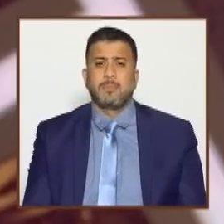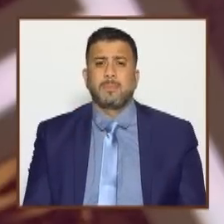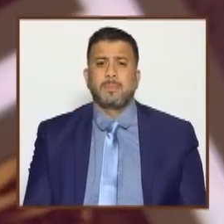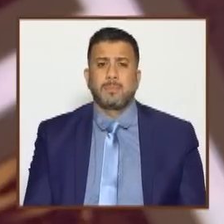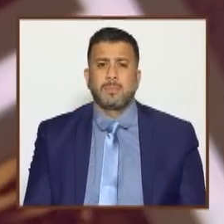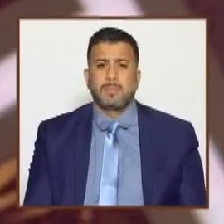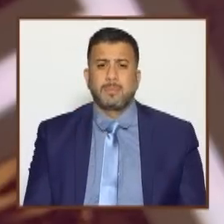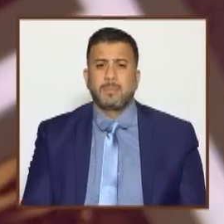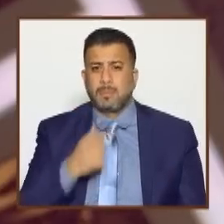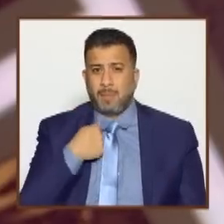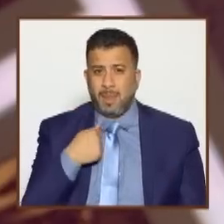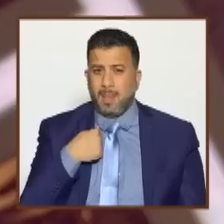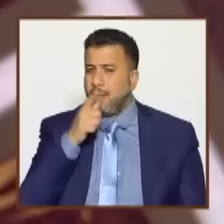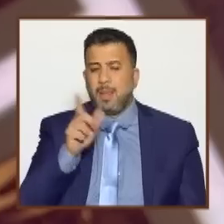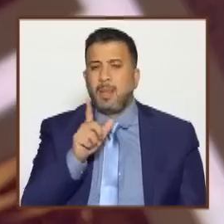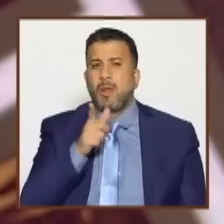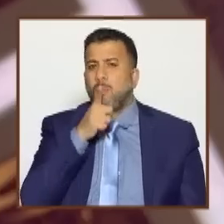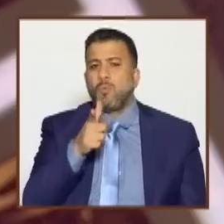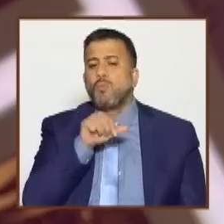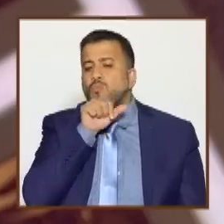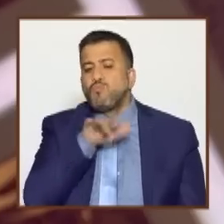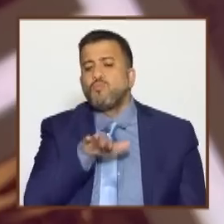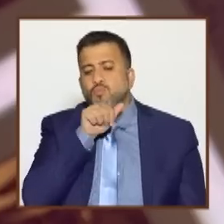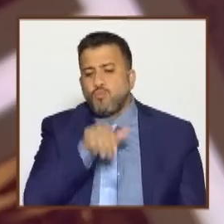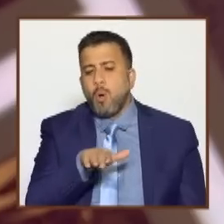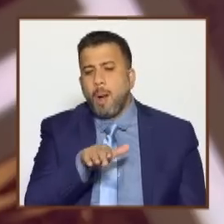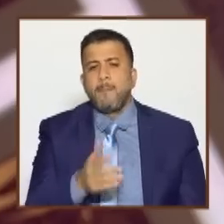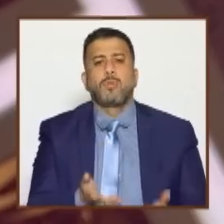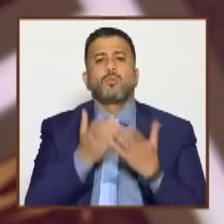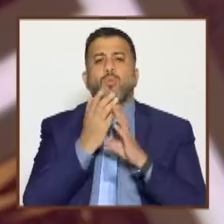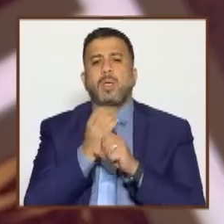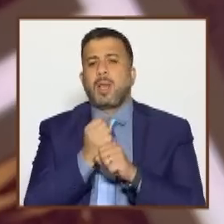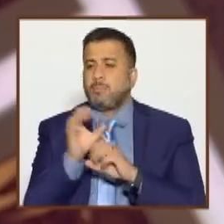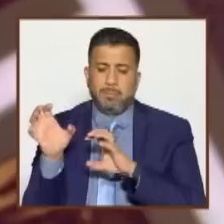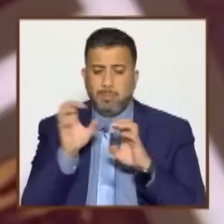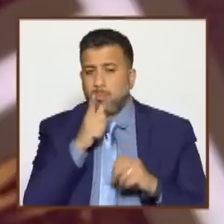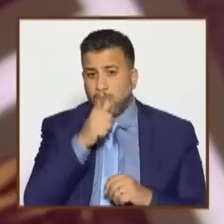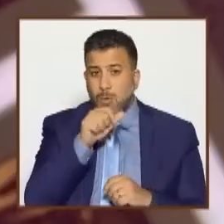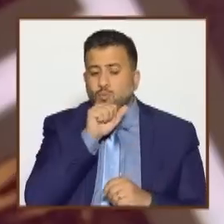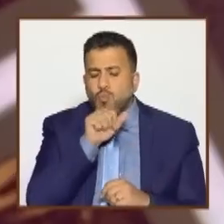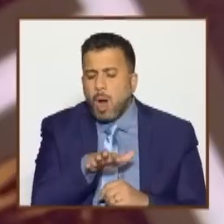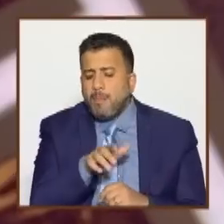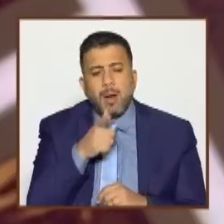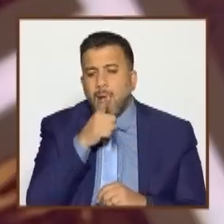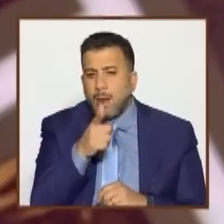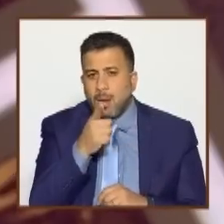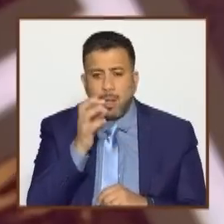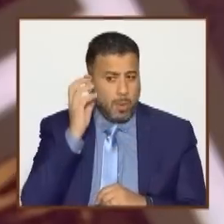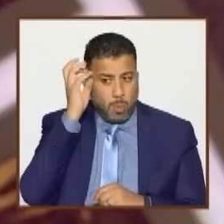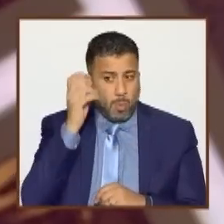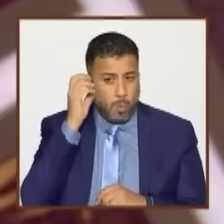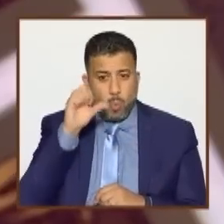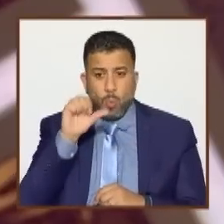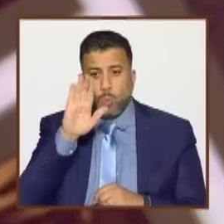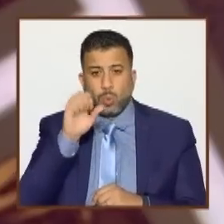الذي وجهك النبي عليه الصلاة والسلام، وأنا نقلت كلام النبي صلى الله عليه وسلم أن الإنسان ينتهي عن الوسواس